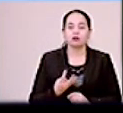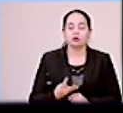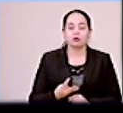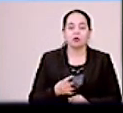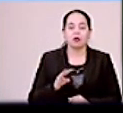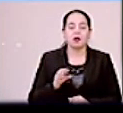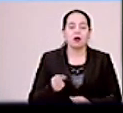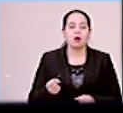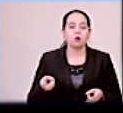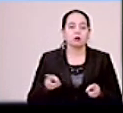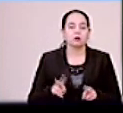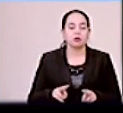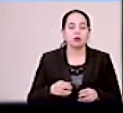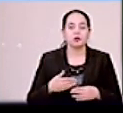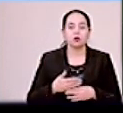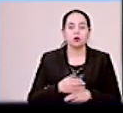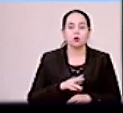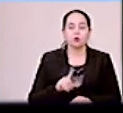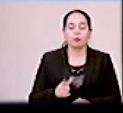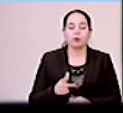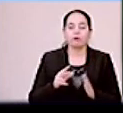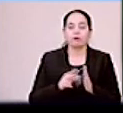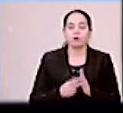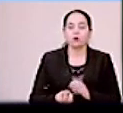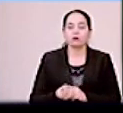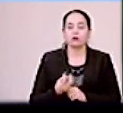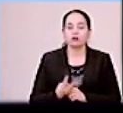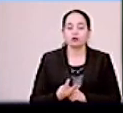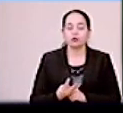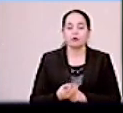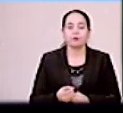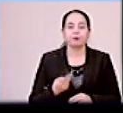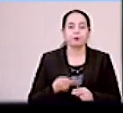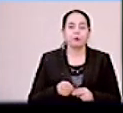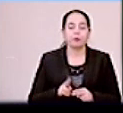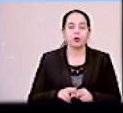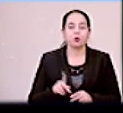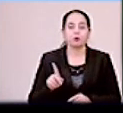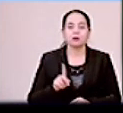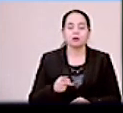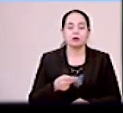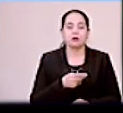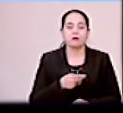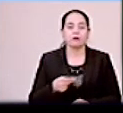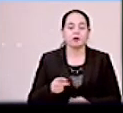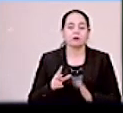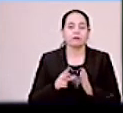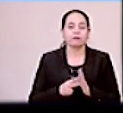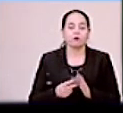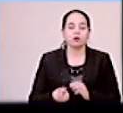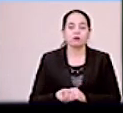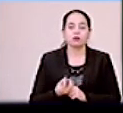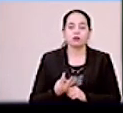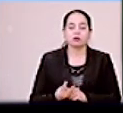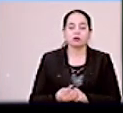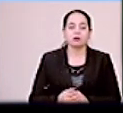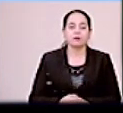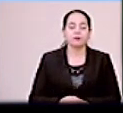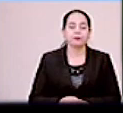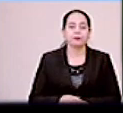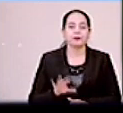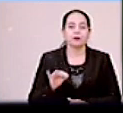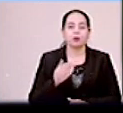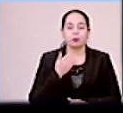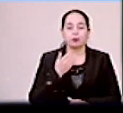четырнадцатых, останется дробь 8 четырнадцатых. Поэтому z равняется 8 четырнадцатых.